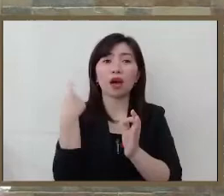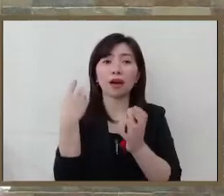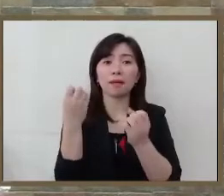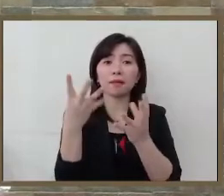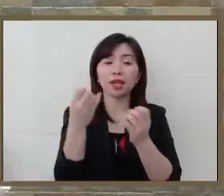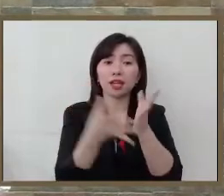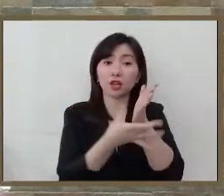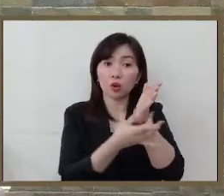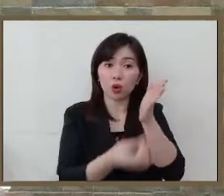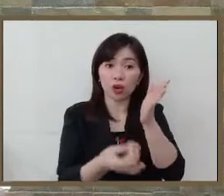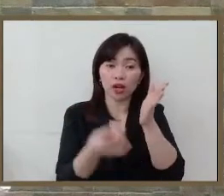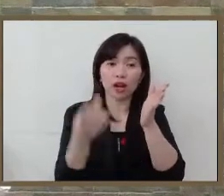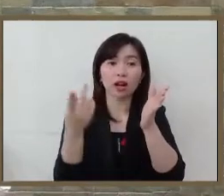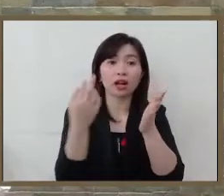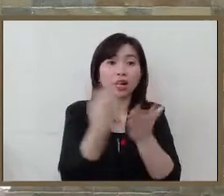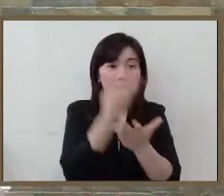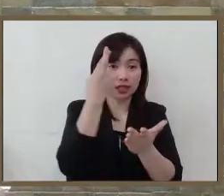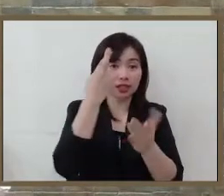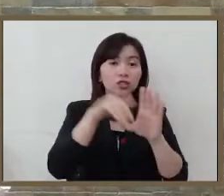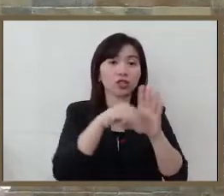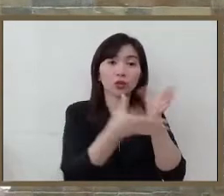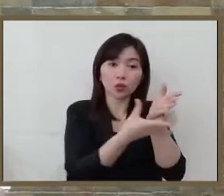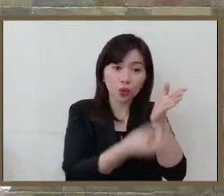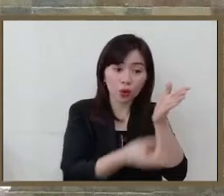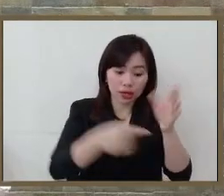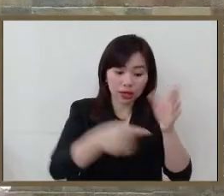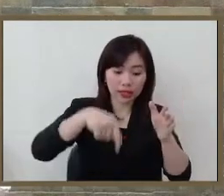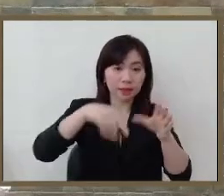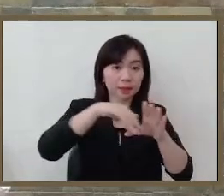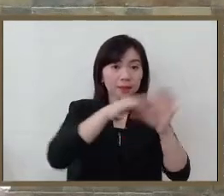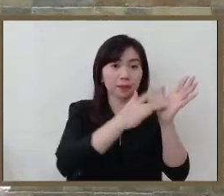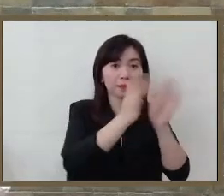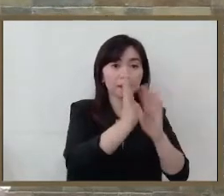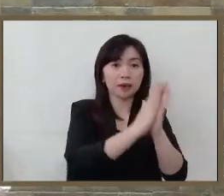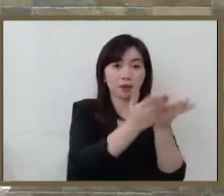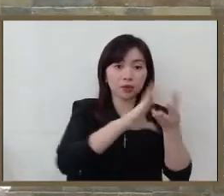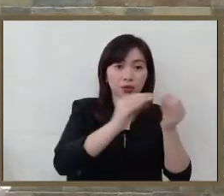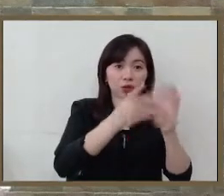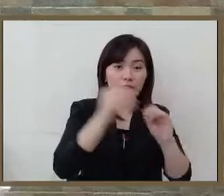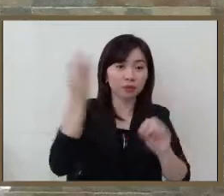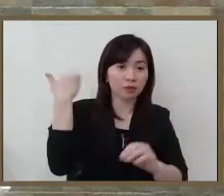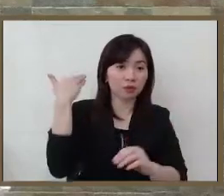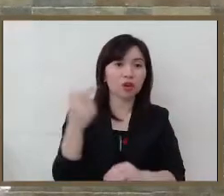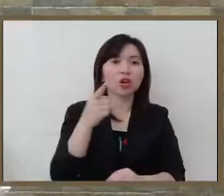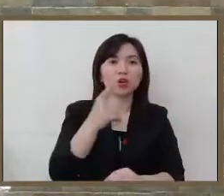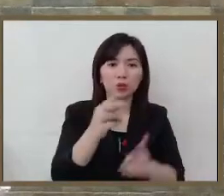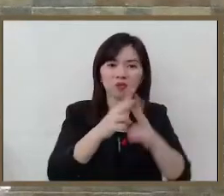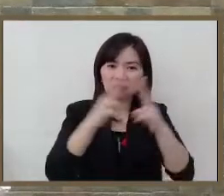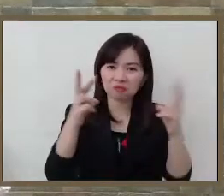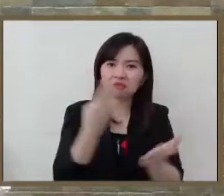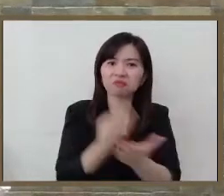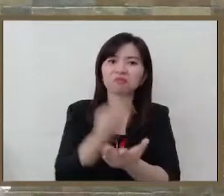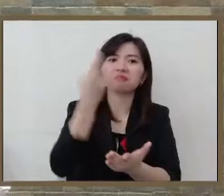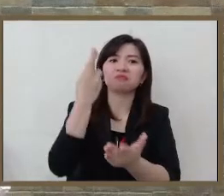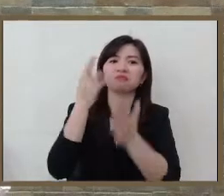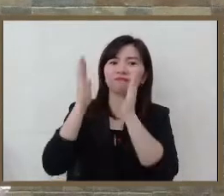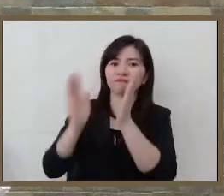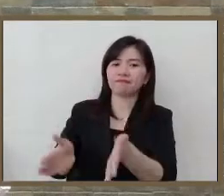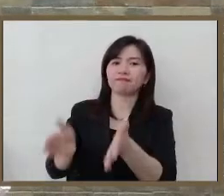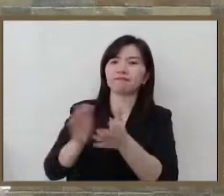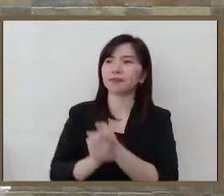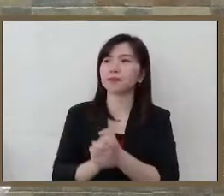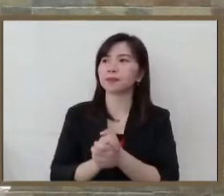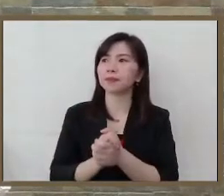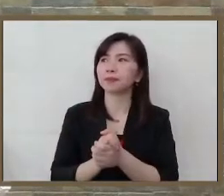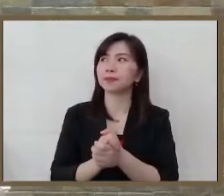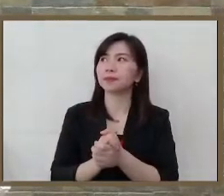ordinary. Hindi ka yung taong makikita lang sa tabi-tabi, nakatira lang sa ganitong klaseng bahay. Hindi po. Extraordinary ka kapag sumasagana